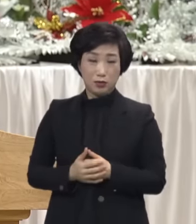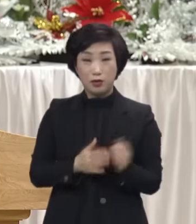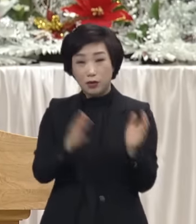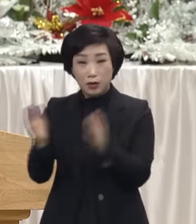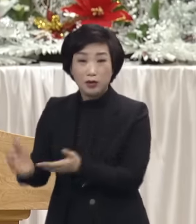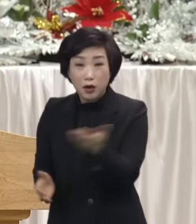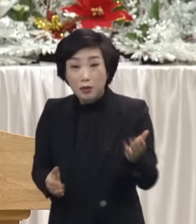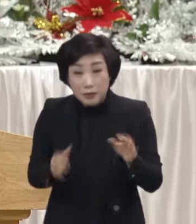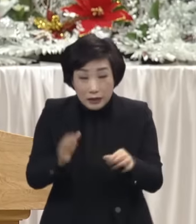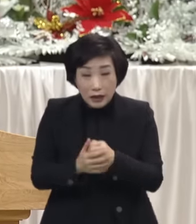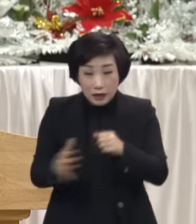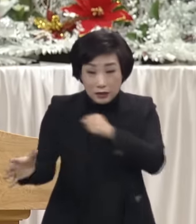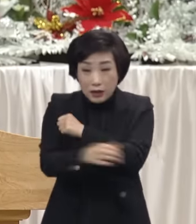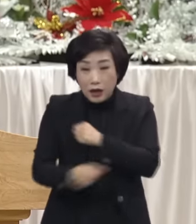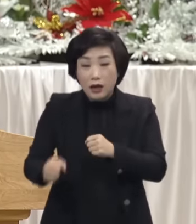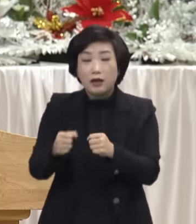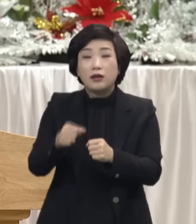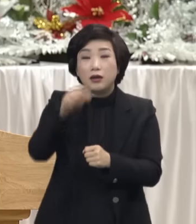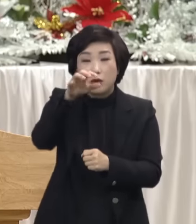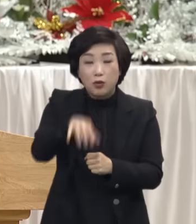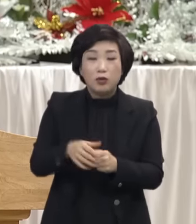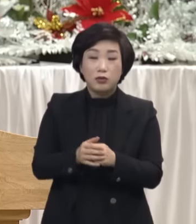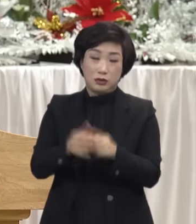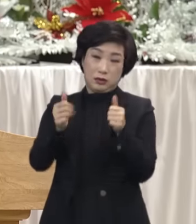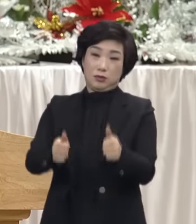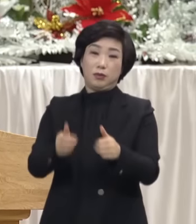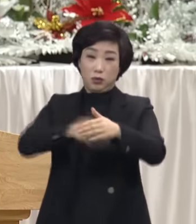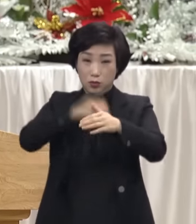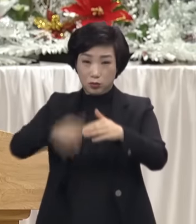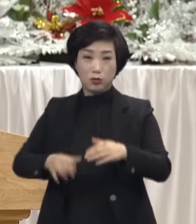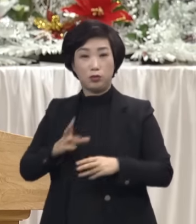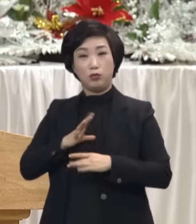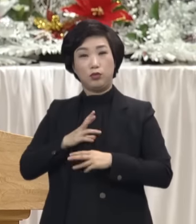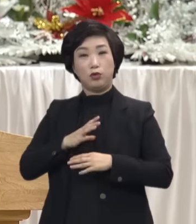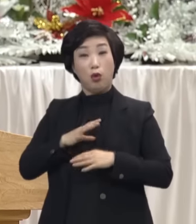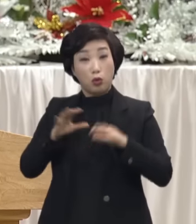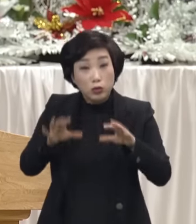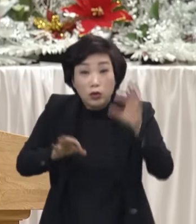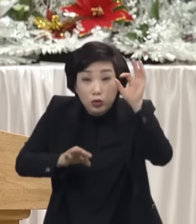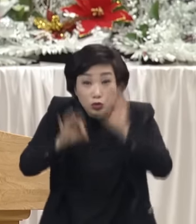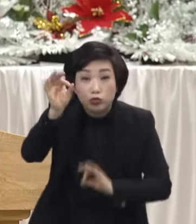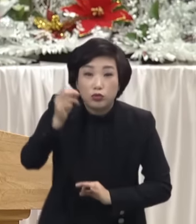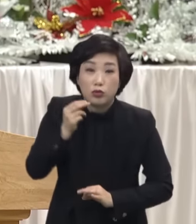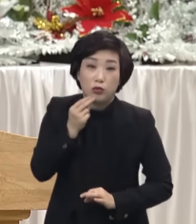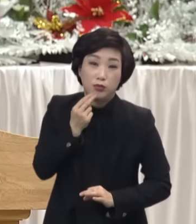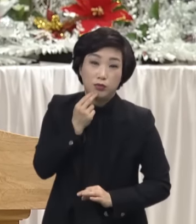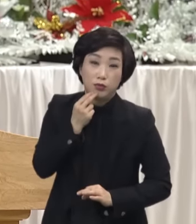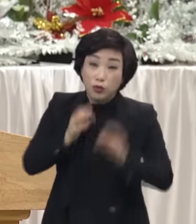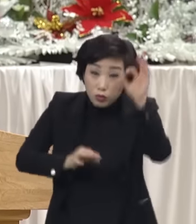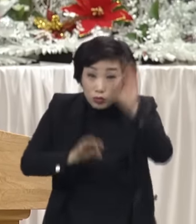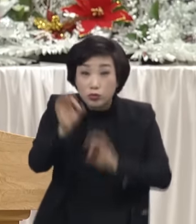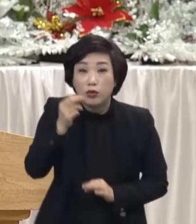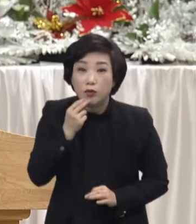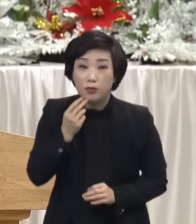타작마당에서 벌어지는 공의의 심판은 무섭대 실수가 없으시다.